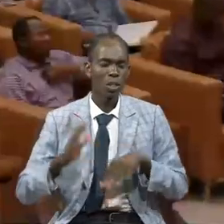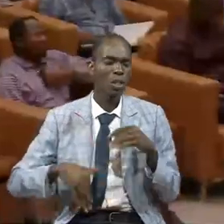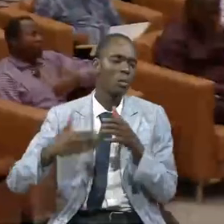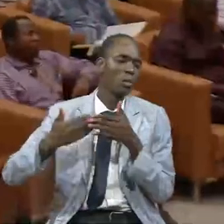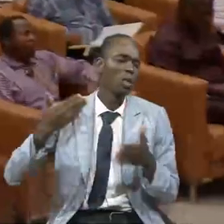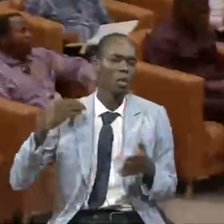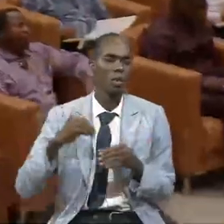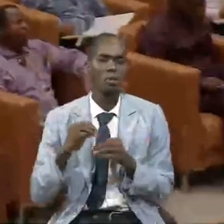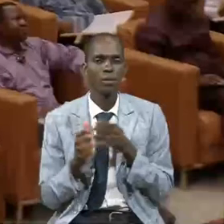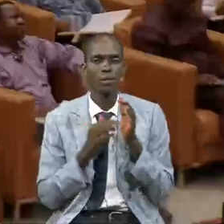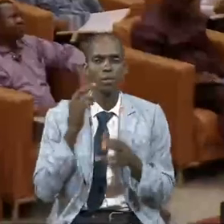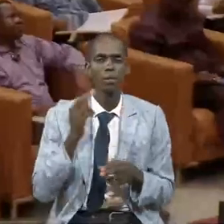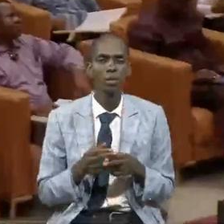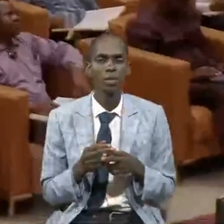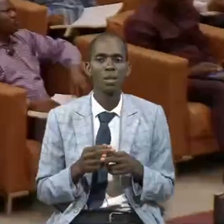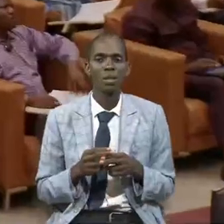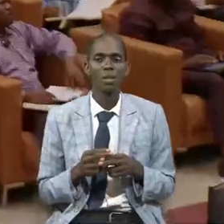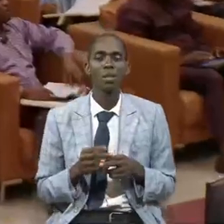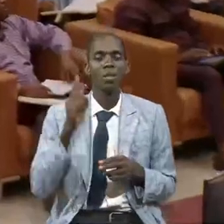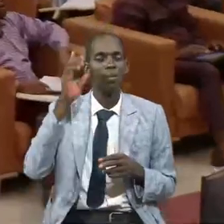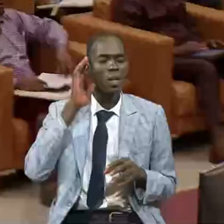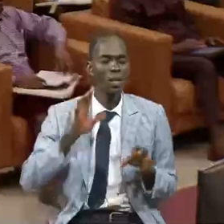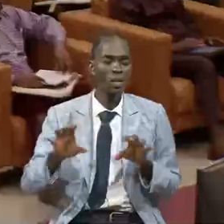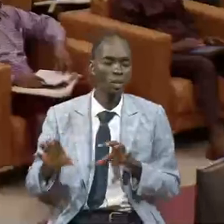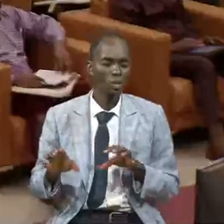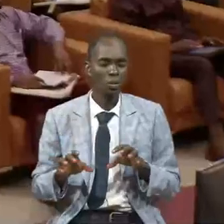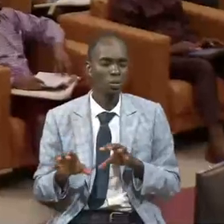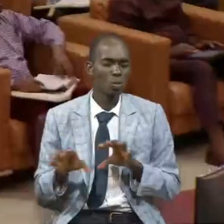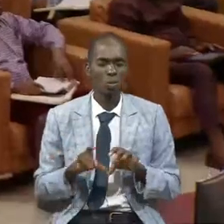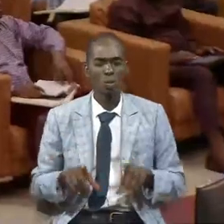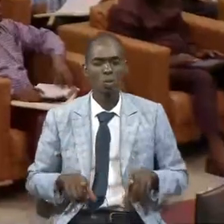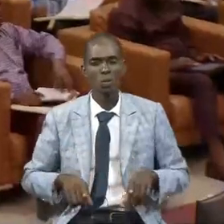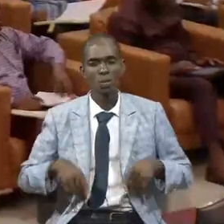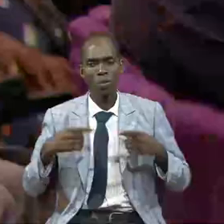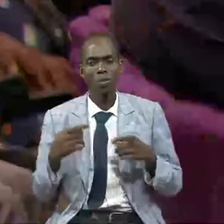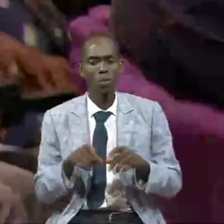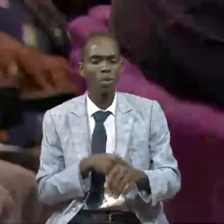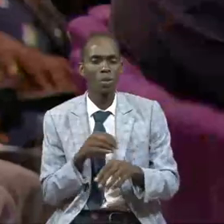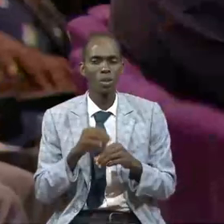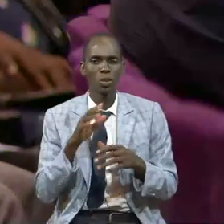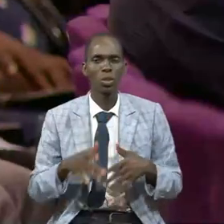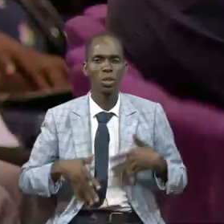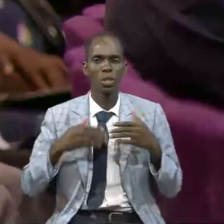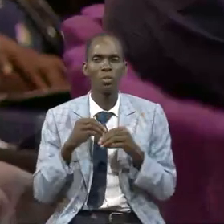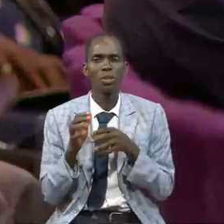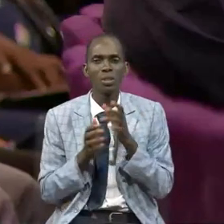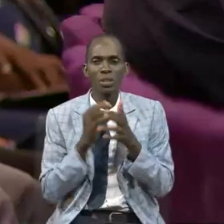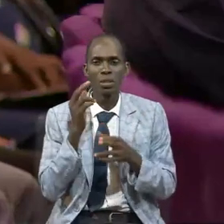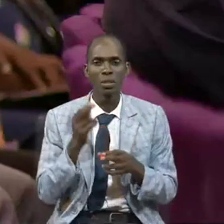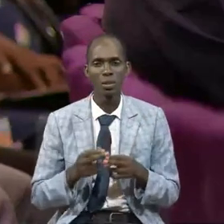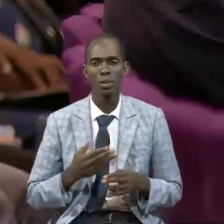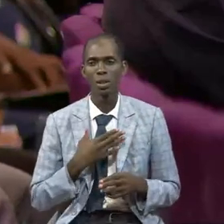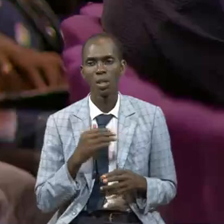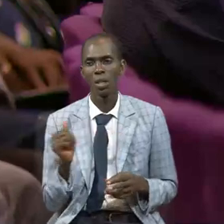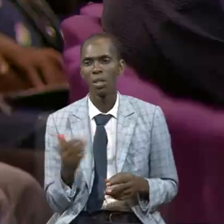viendra plus puissamment sur vous que jamais au nom de Jésus. Il va demeurer en vous. L'esprit de Dieu va vivre et contrôler votre vie.